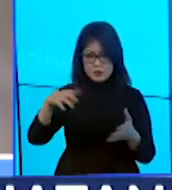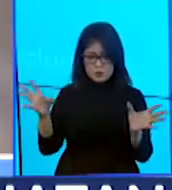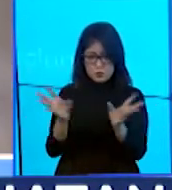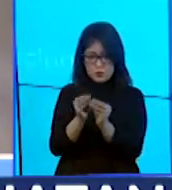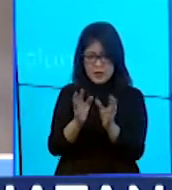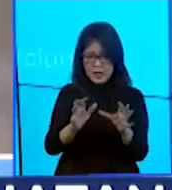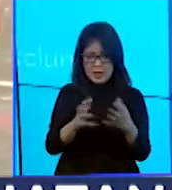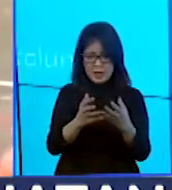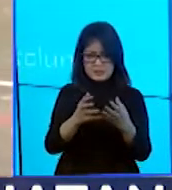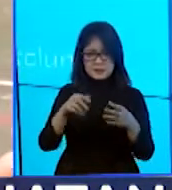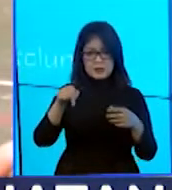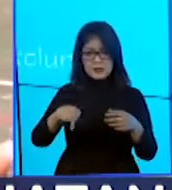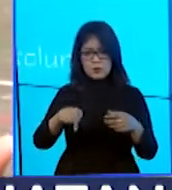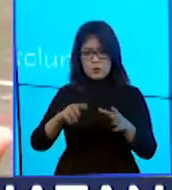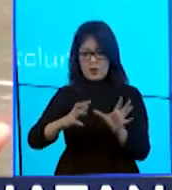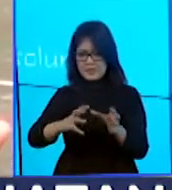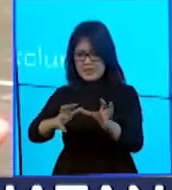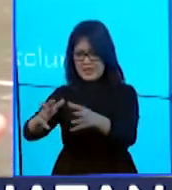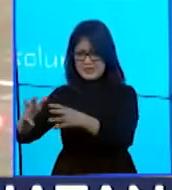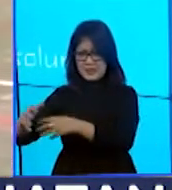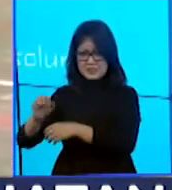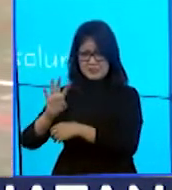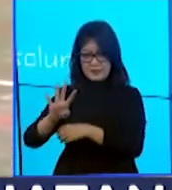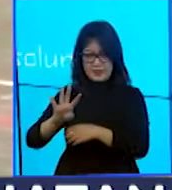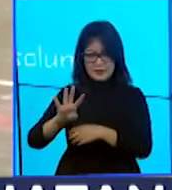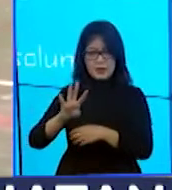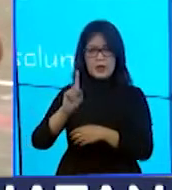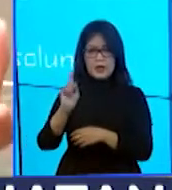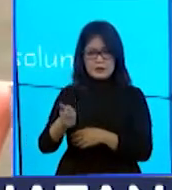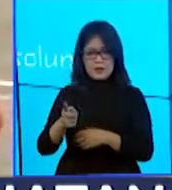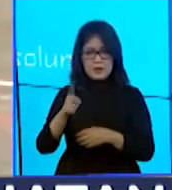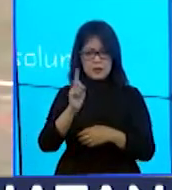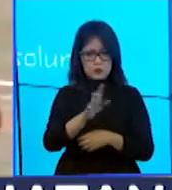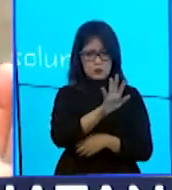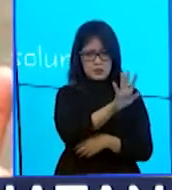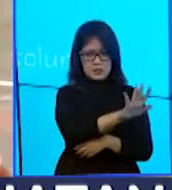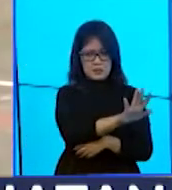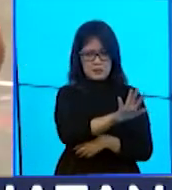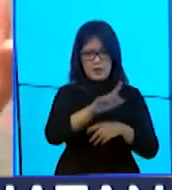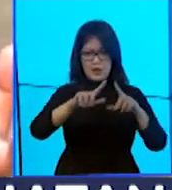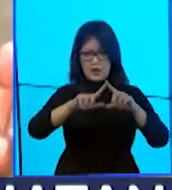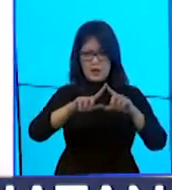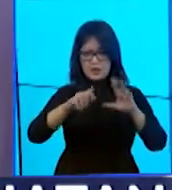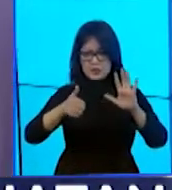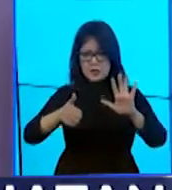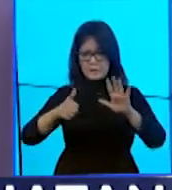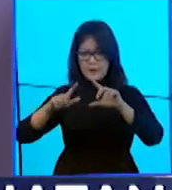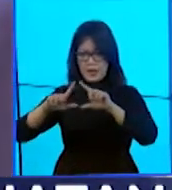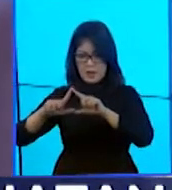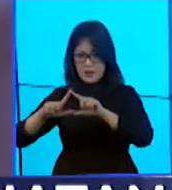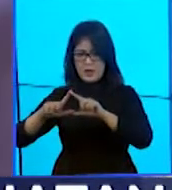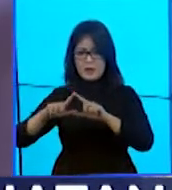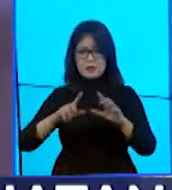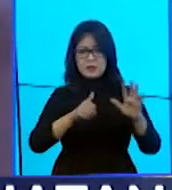yang diperbolehkan untuk melangsungkan pembelajaran tatap muka, yakni kelas 5A, 5B, 6A, dan juga 6B. Dan